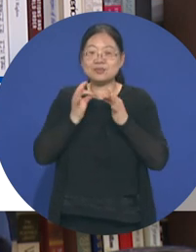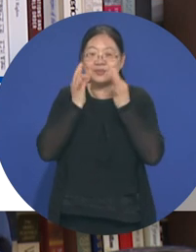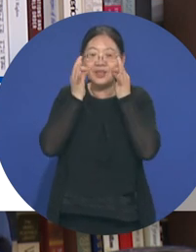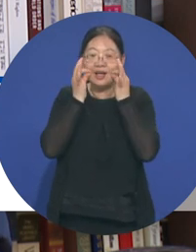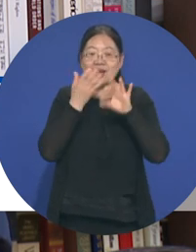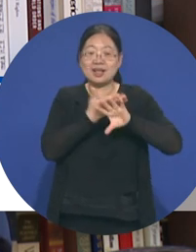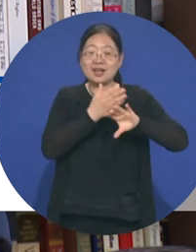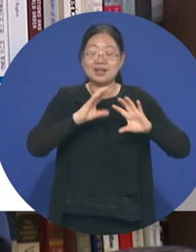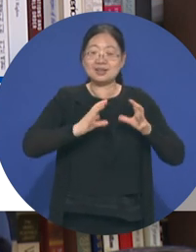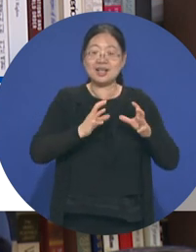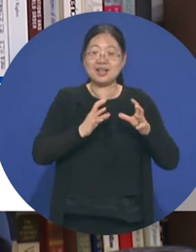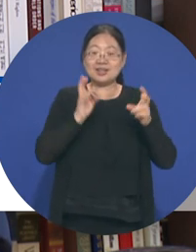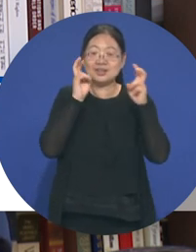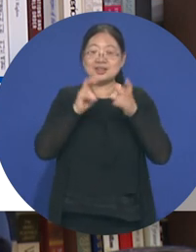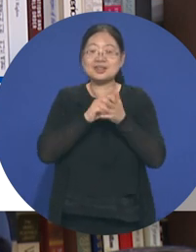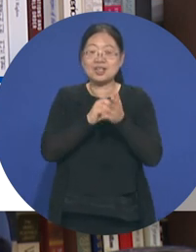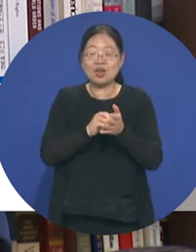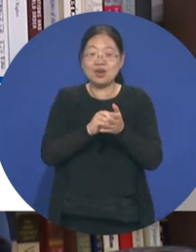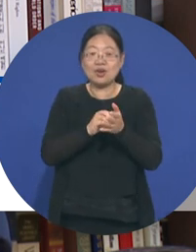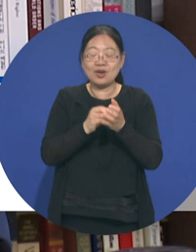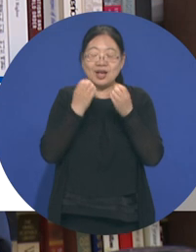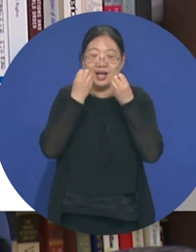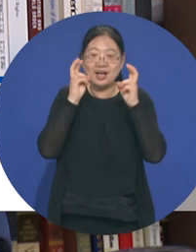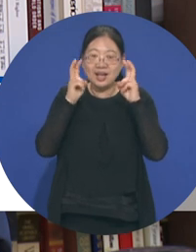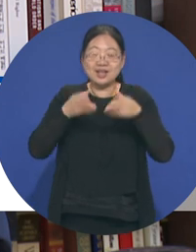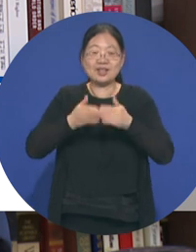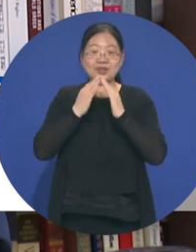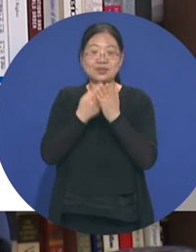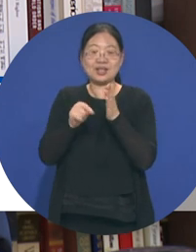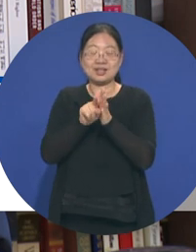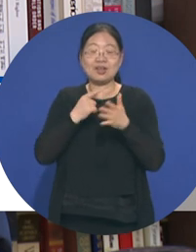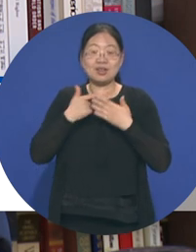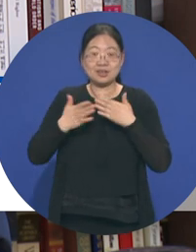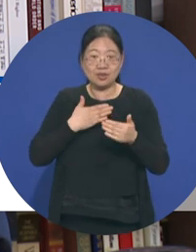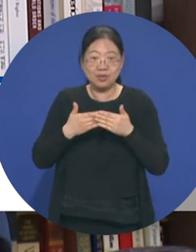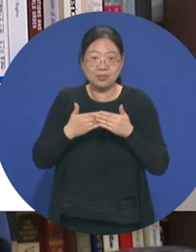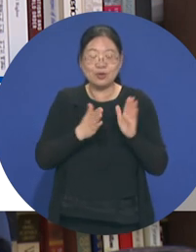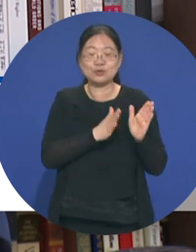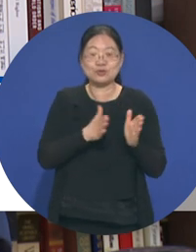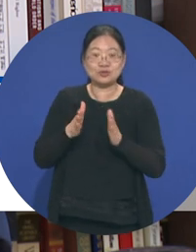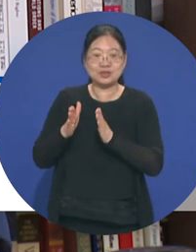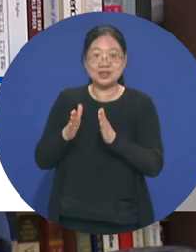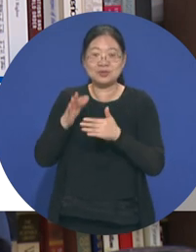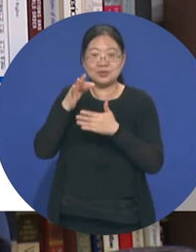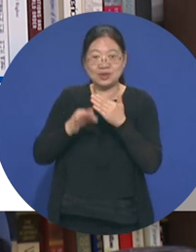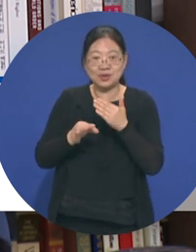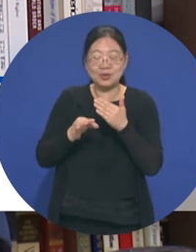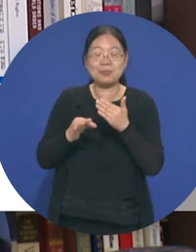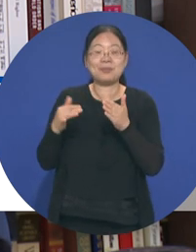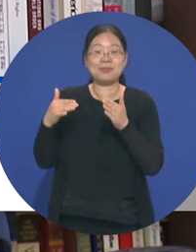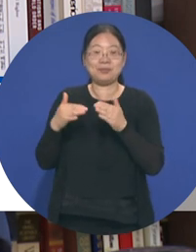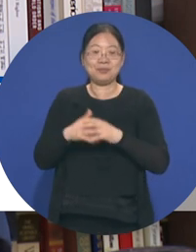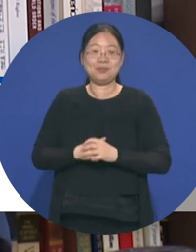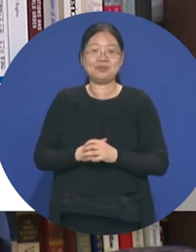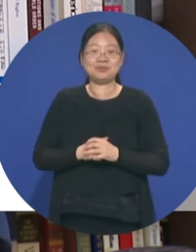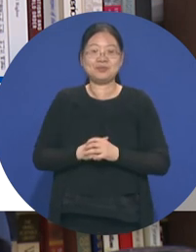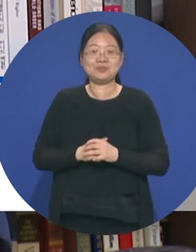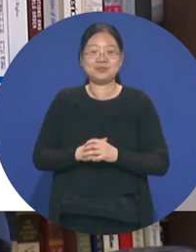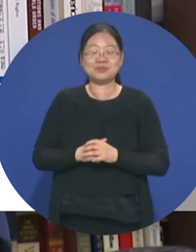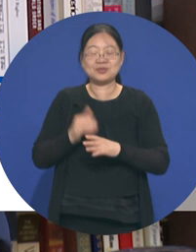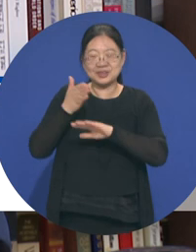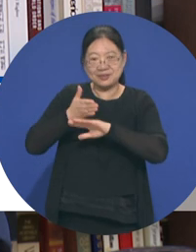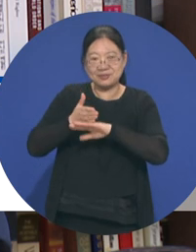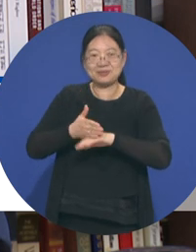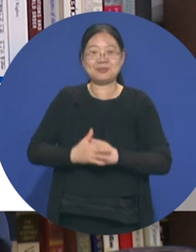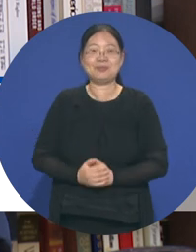쓰고 있습니다 그 해외 지업 창업을 위해서 그 경험을 어 준비하는 그런 프로그램을 마련한 대해서 굉장히